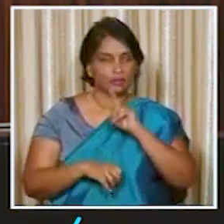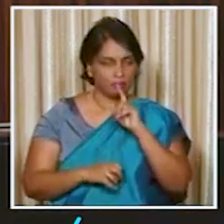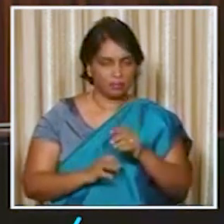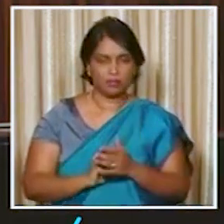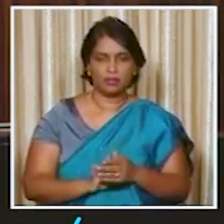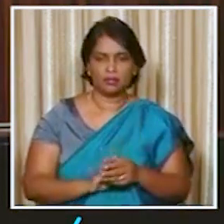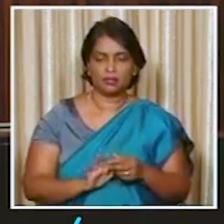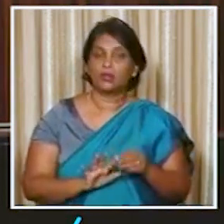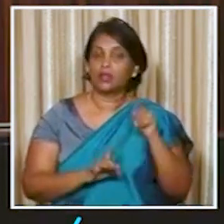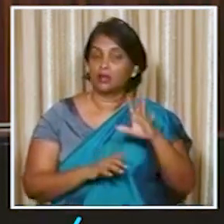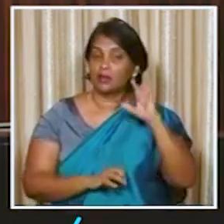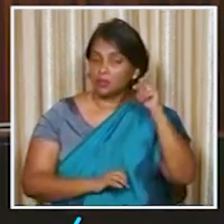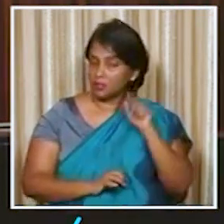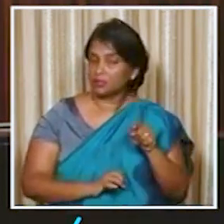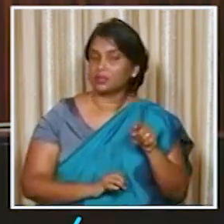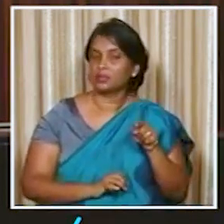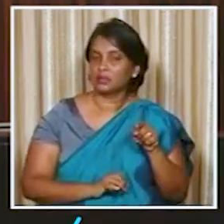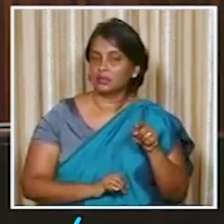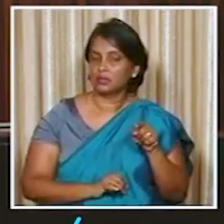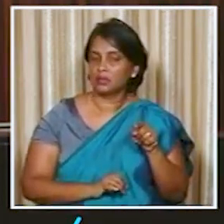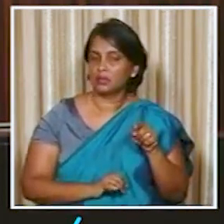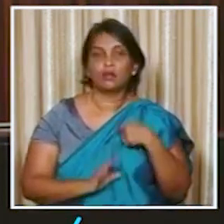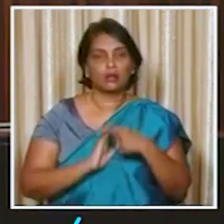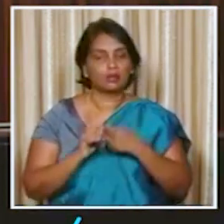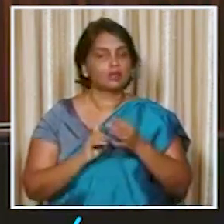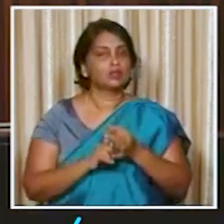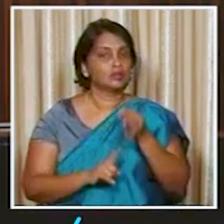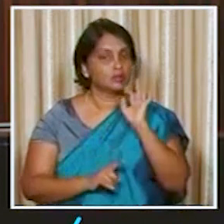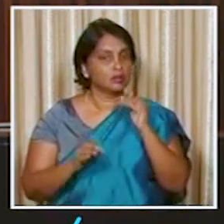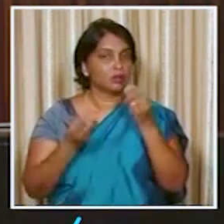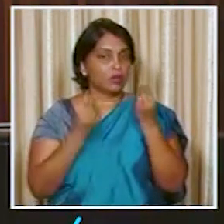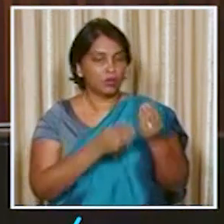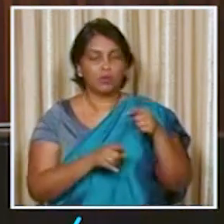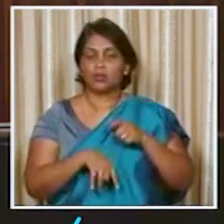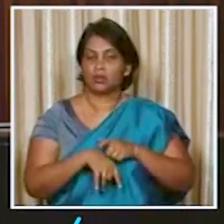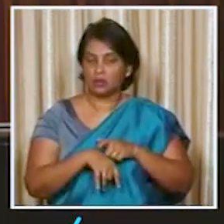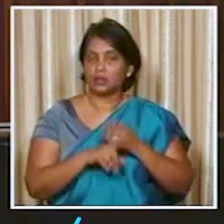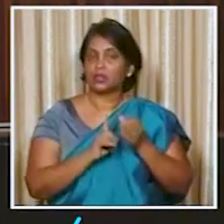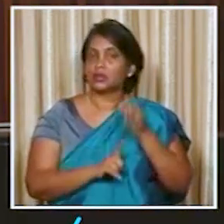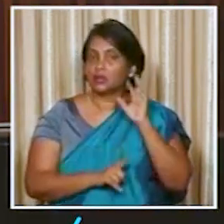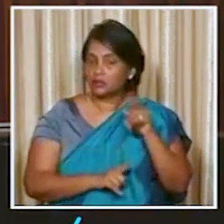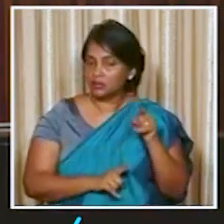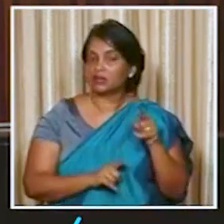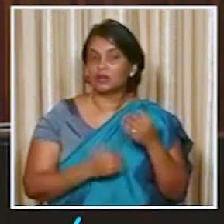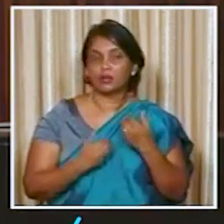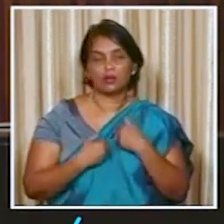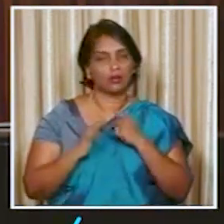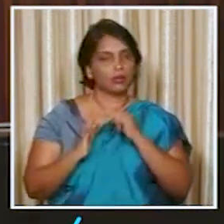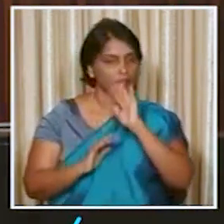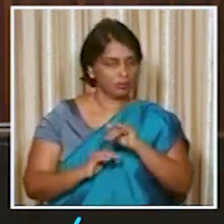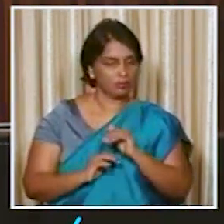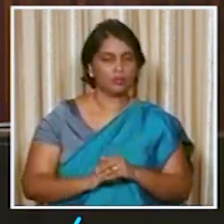කරමි. එහි ප්‍රතිඵලයේ ඌයේ මෙරට ජනාධිපති දුරේ හිස් වූ අවස්ථාවේ ජනාධිපති වූ සඳහා මට ආරාධනා